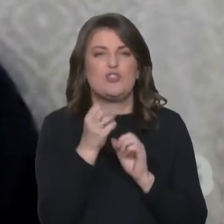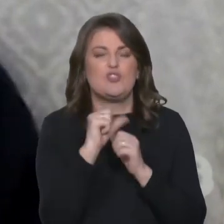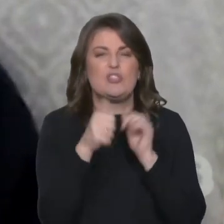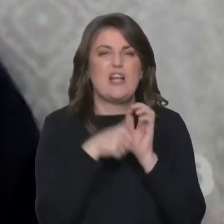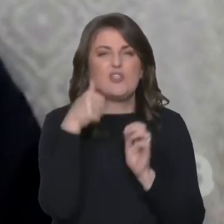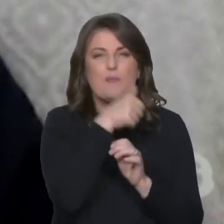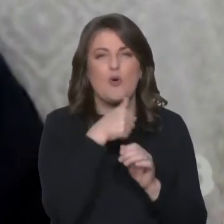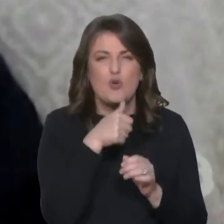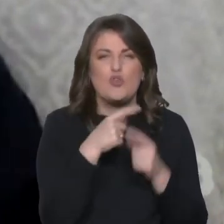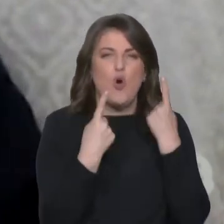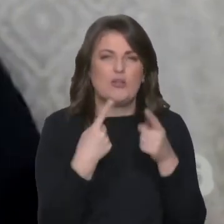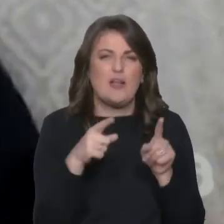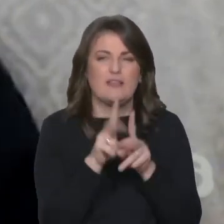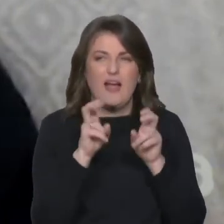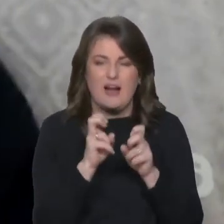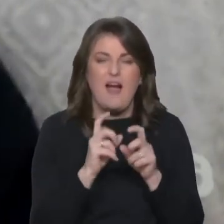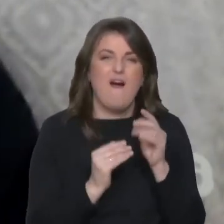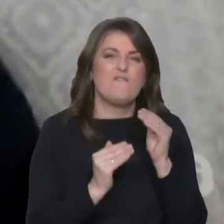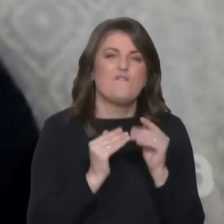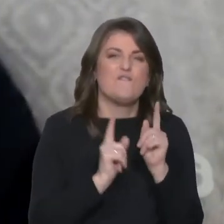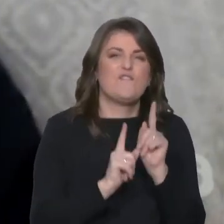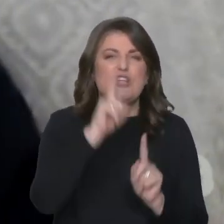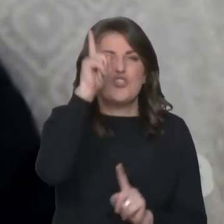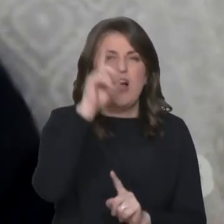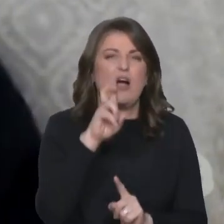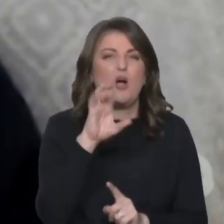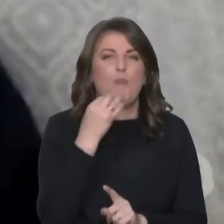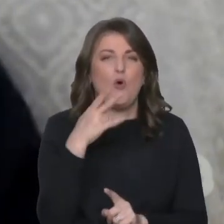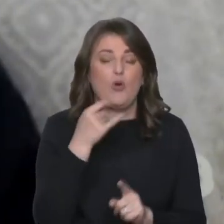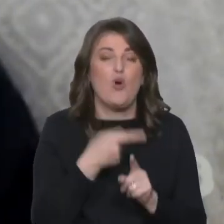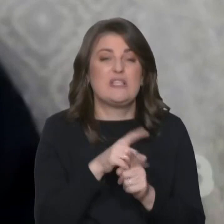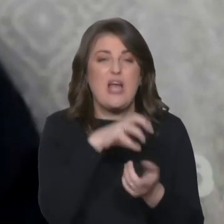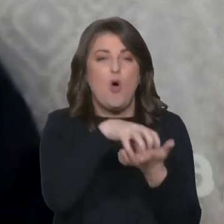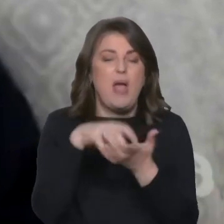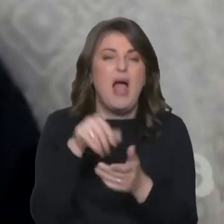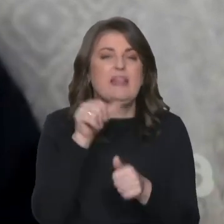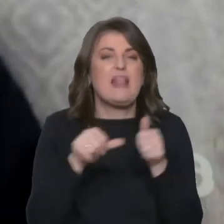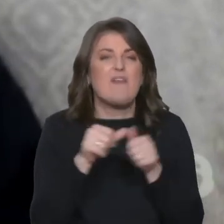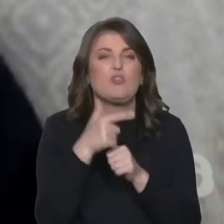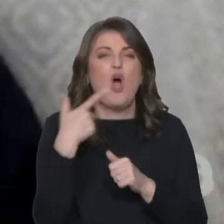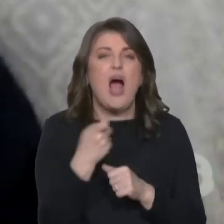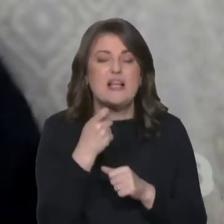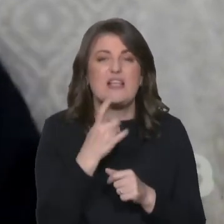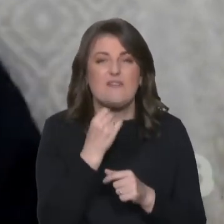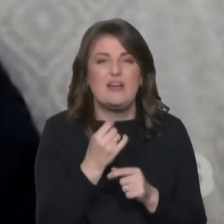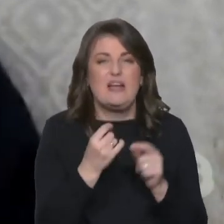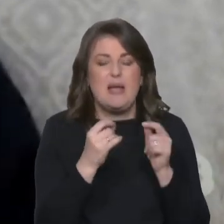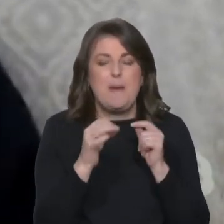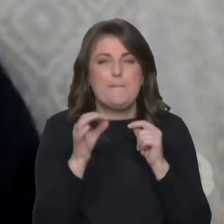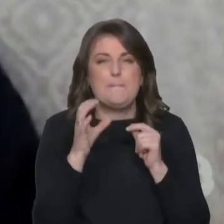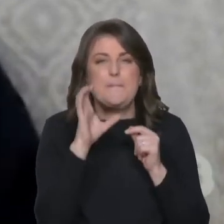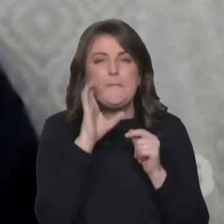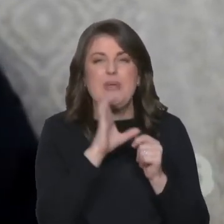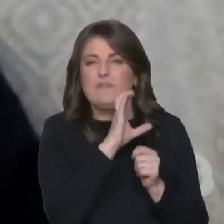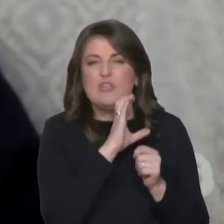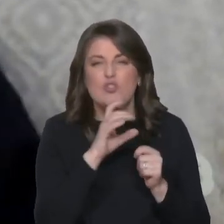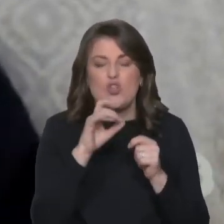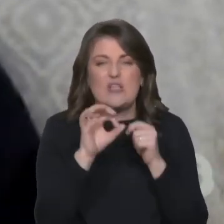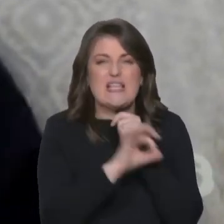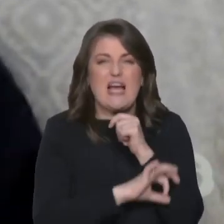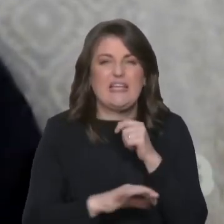2014-16 році на так званих вишках «Бойка», це об'єкти «Чорноморнафтогазу» в північно-західній частині Чорного